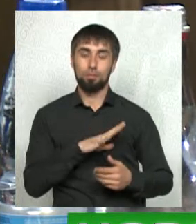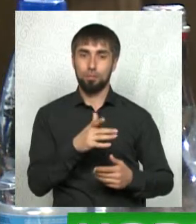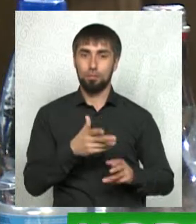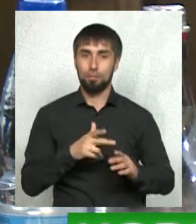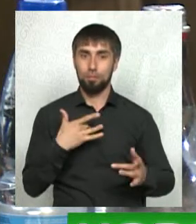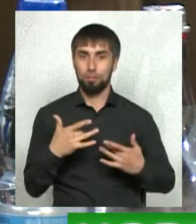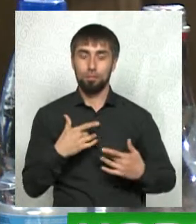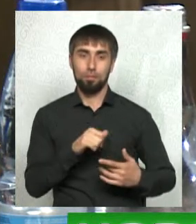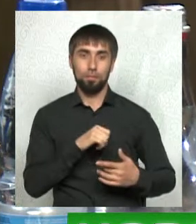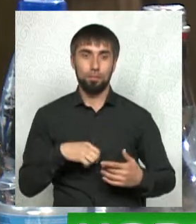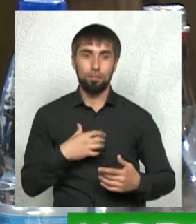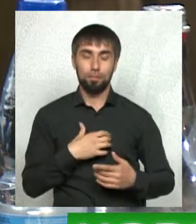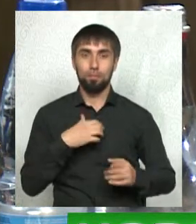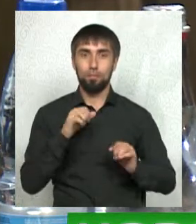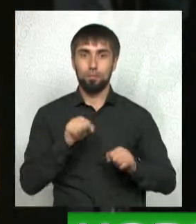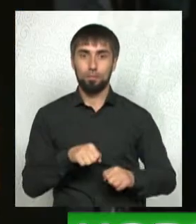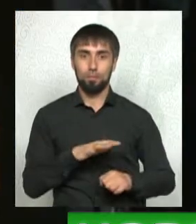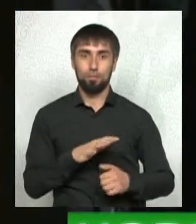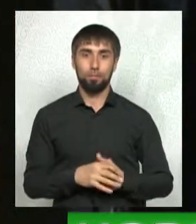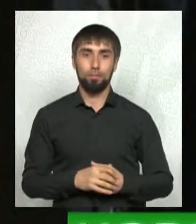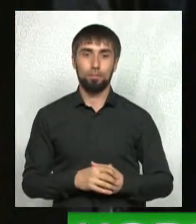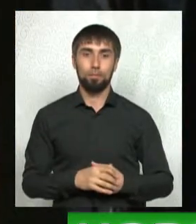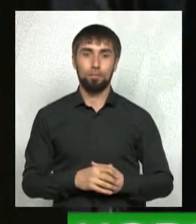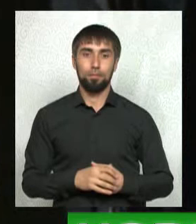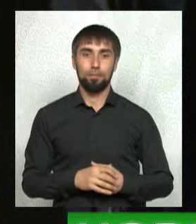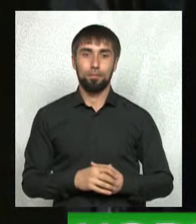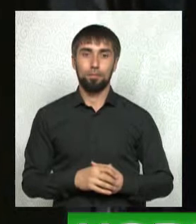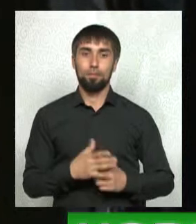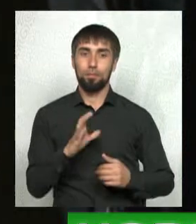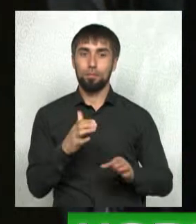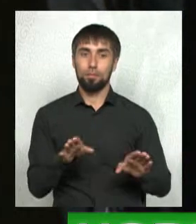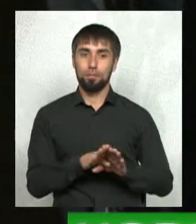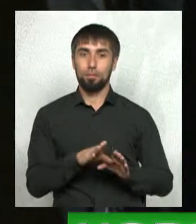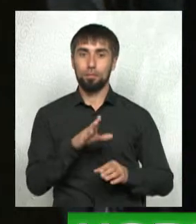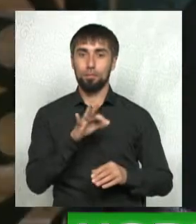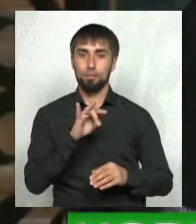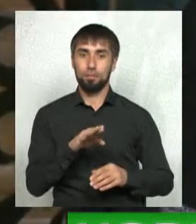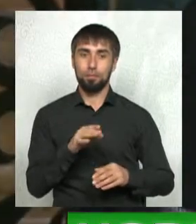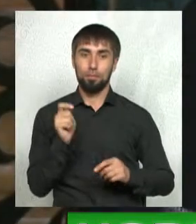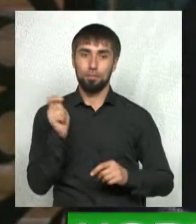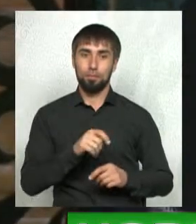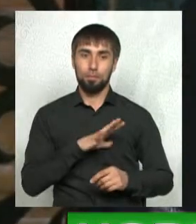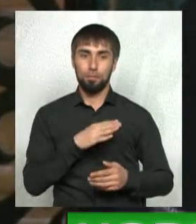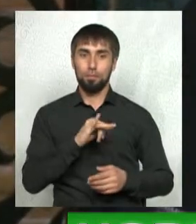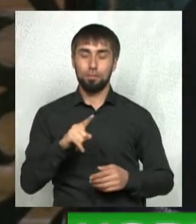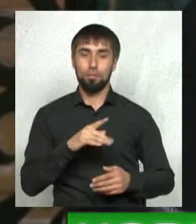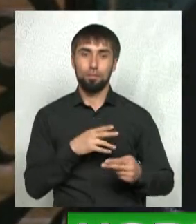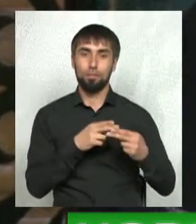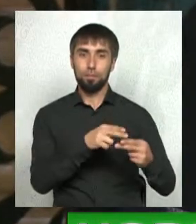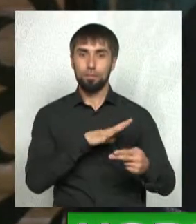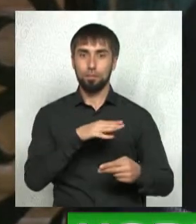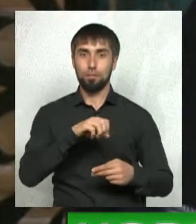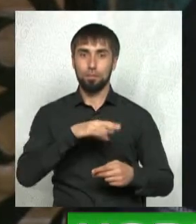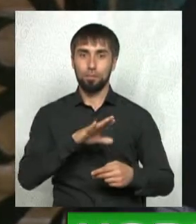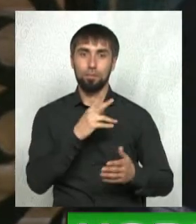это самое важное, что может быть. С таким же визитом еще месяц назад наш ТЮЗ выезжал и в